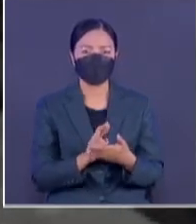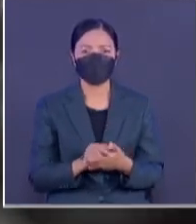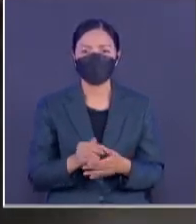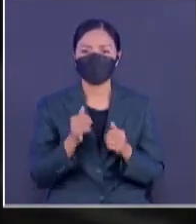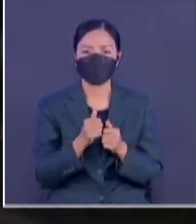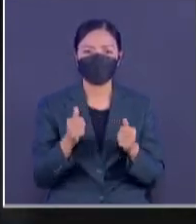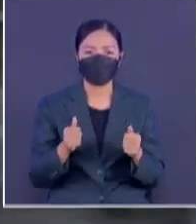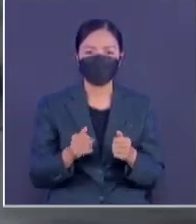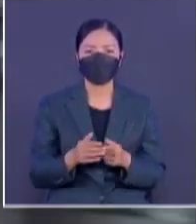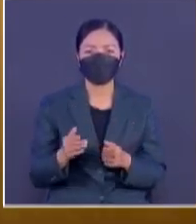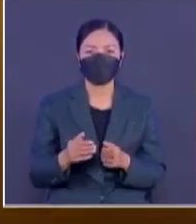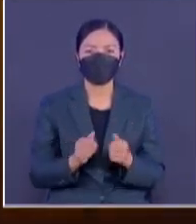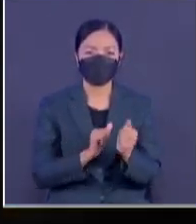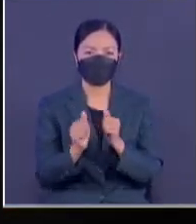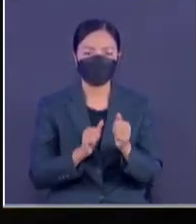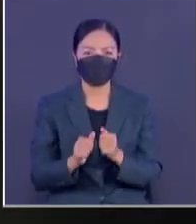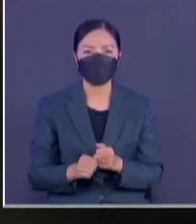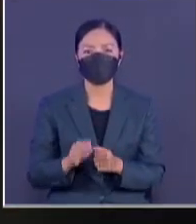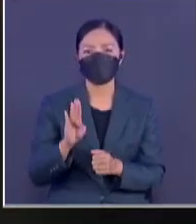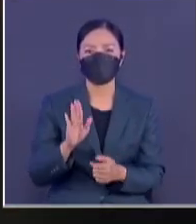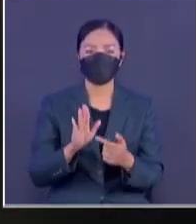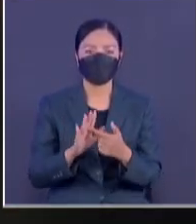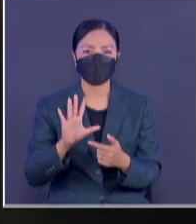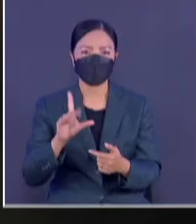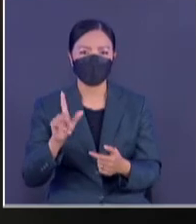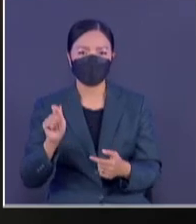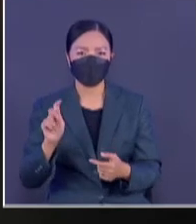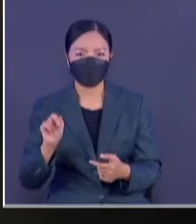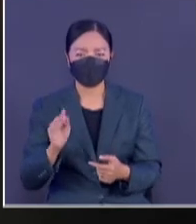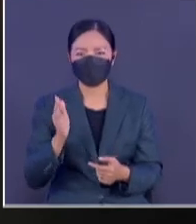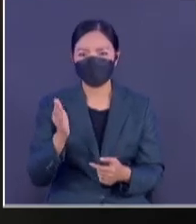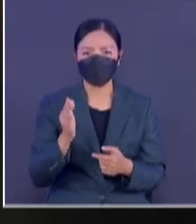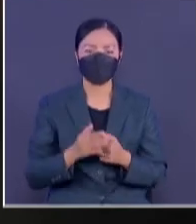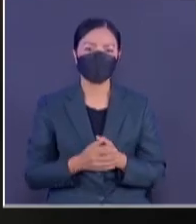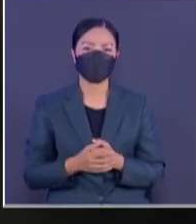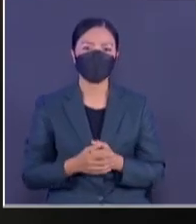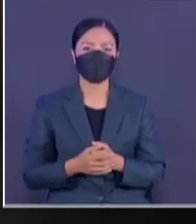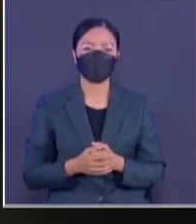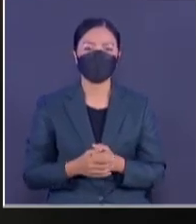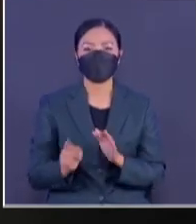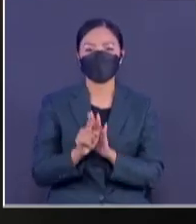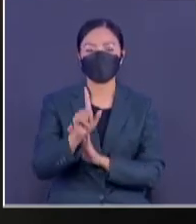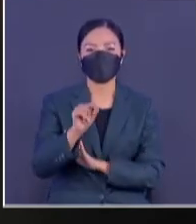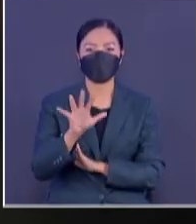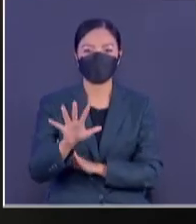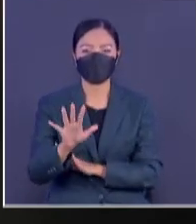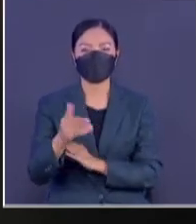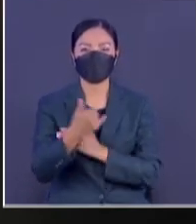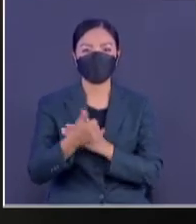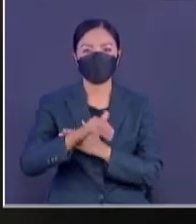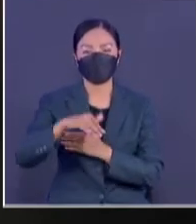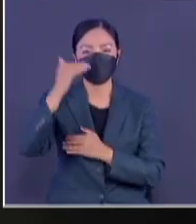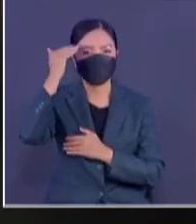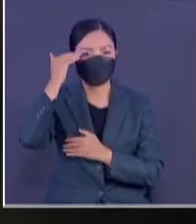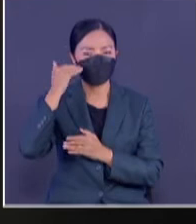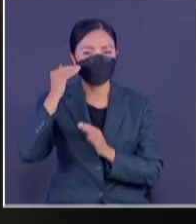of Busan ในสายประกวดหลัก Busan Choice นะคะจากงาน Busan International Fantastic Film Festival ครั้งที่25ที่ประเทศเกาหลี